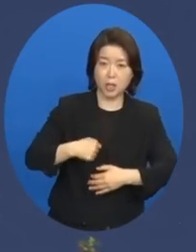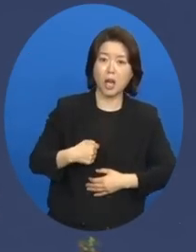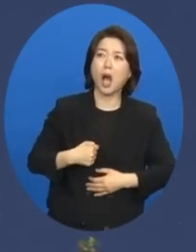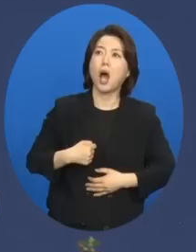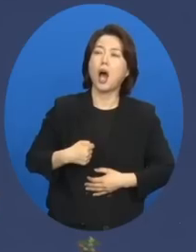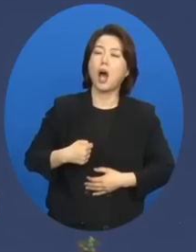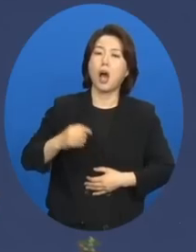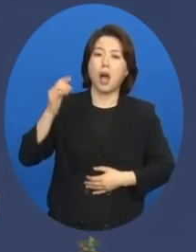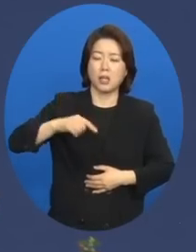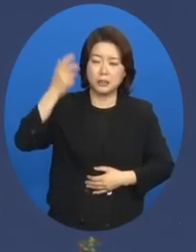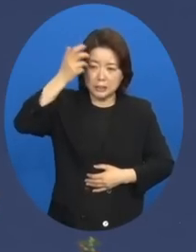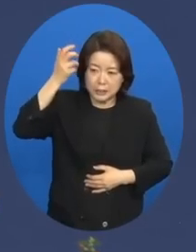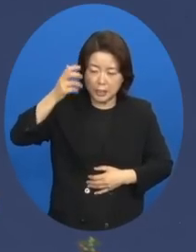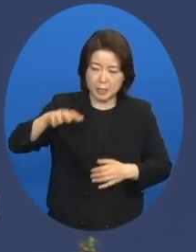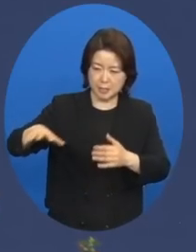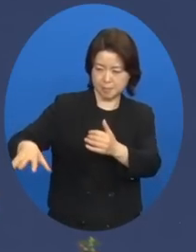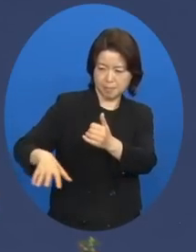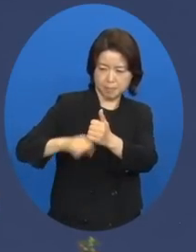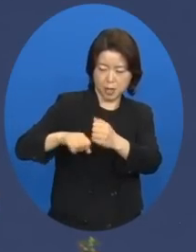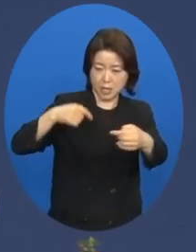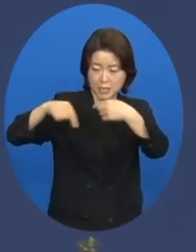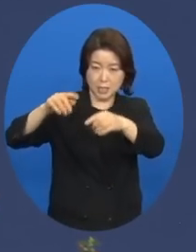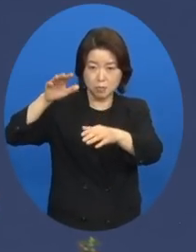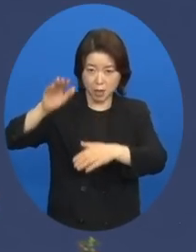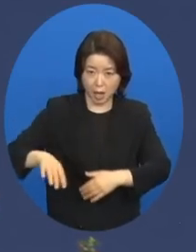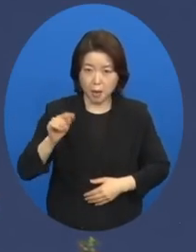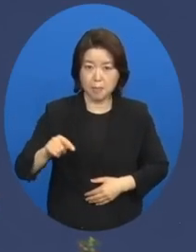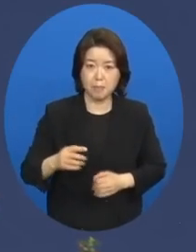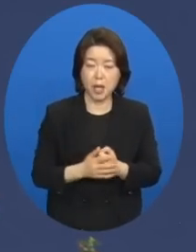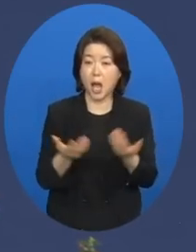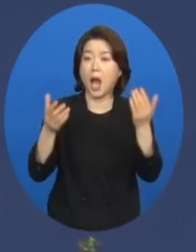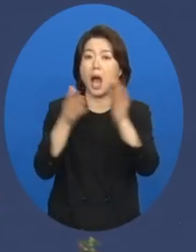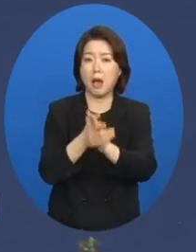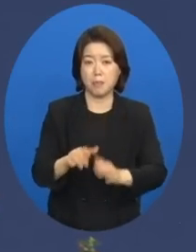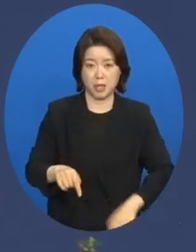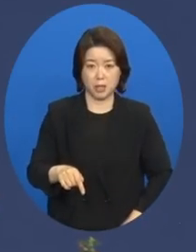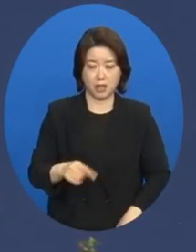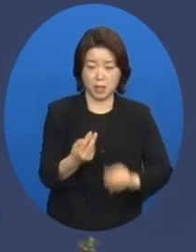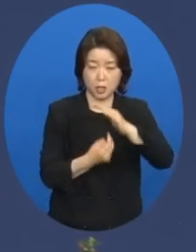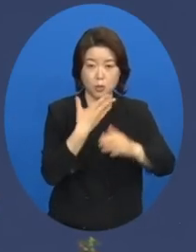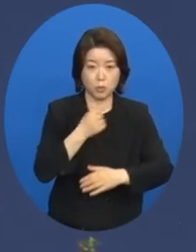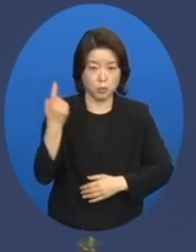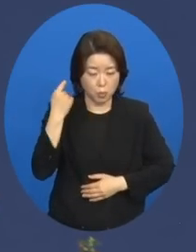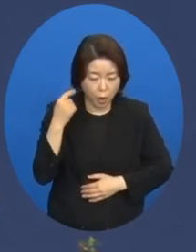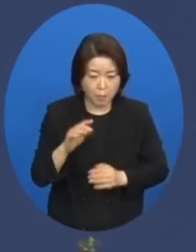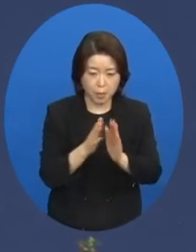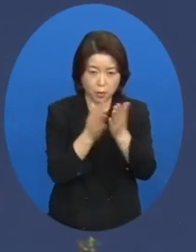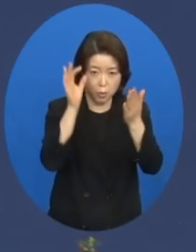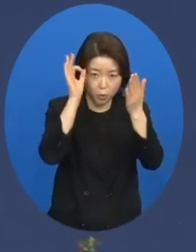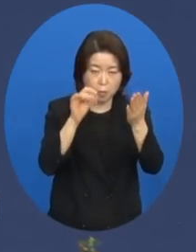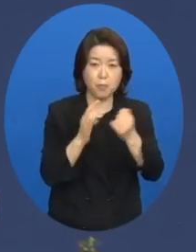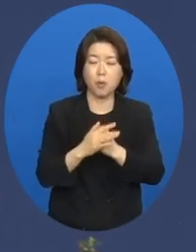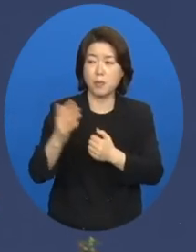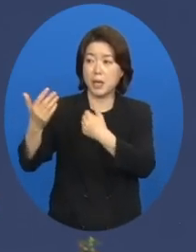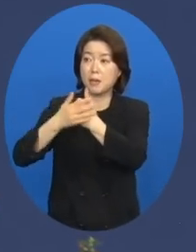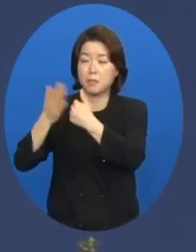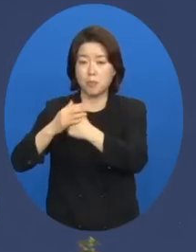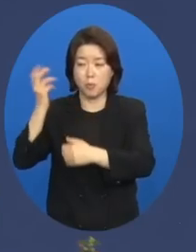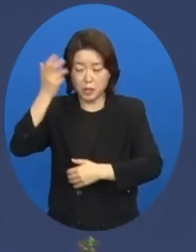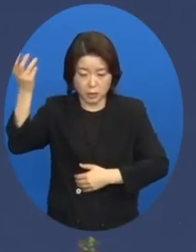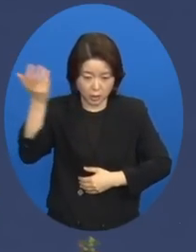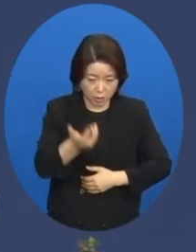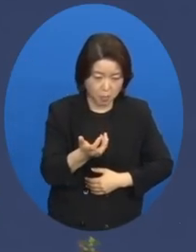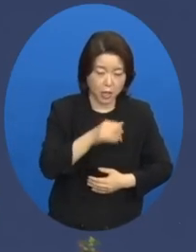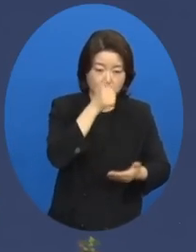앞에 아멘 하고 요한 복음 16장 8절에 보혜사 성령이 오시면 죄에 대하여 의에 대하여 심판에